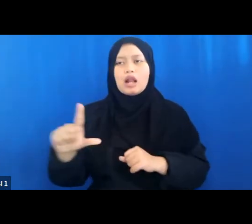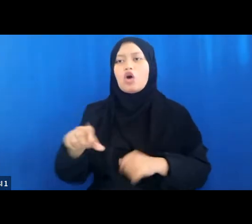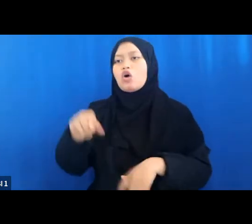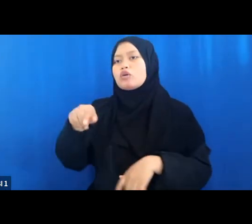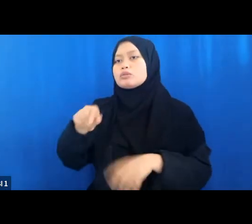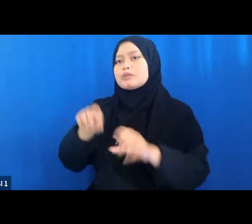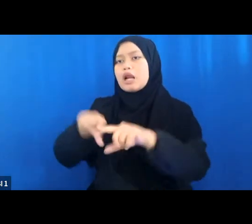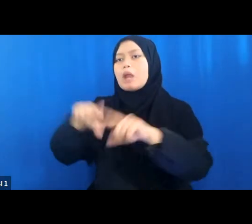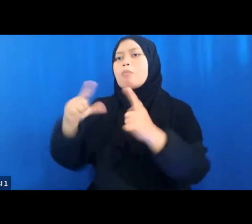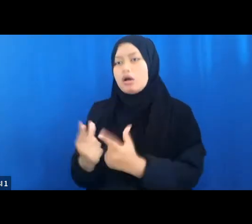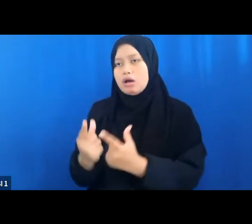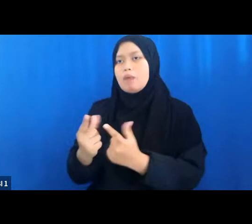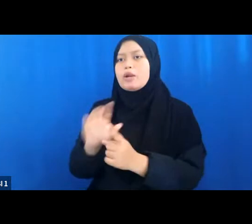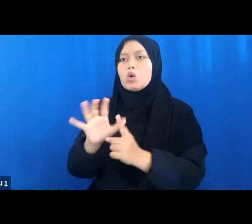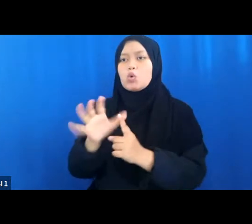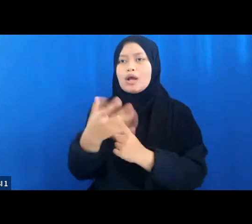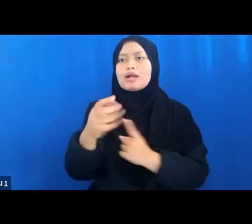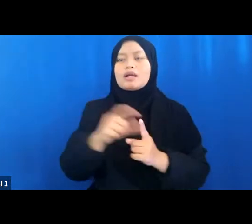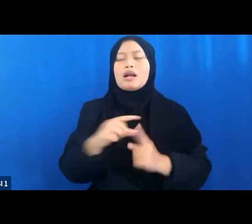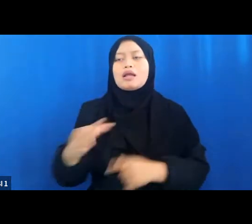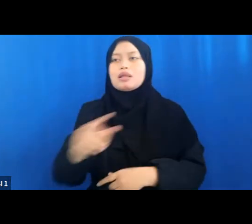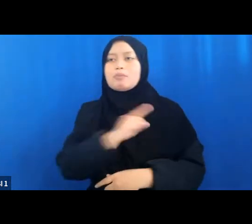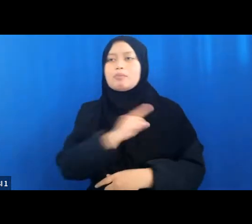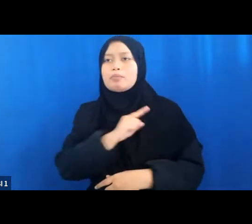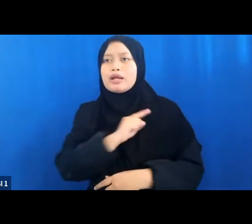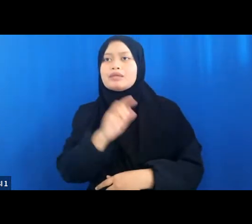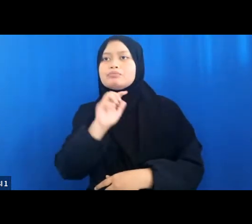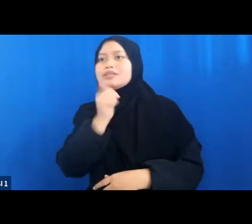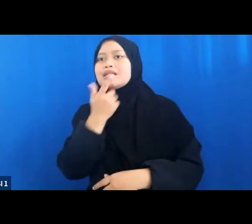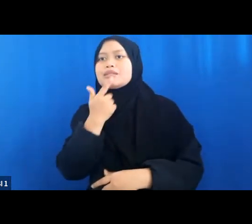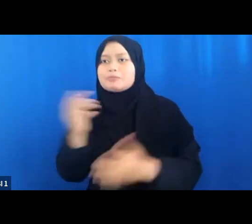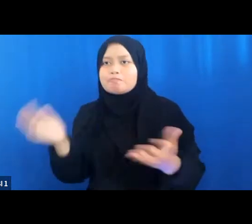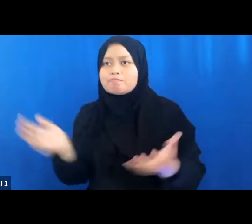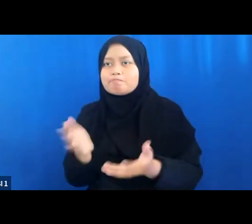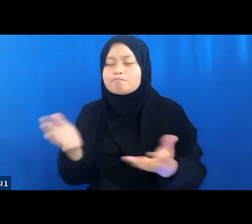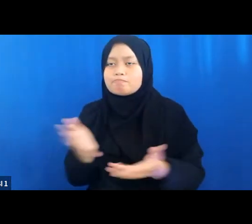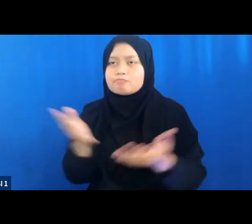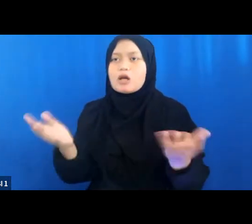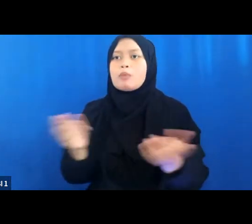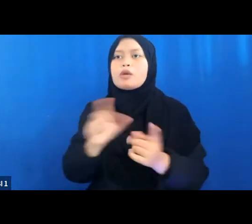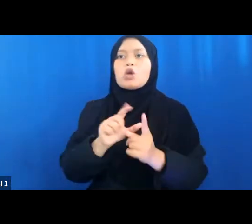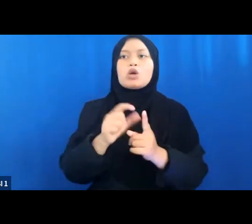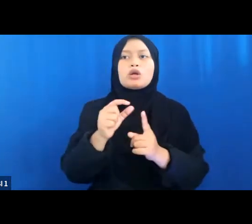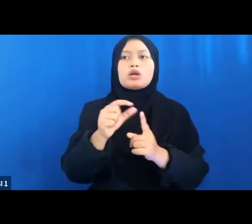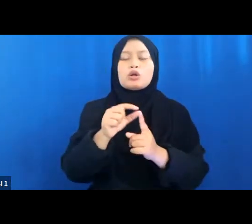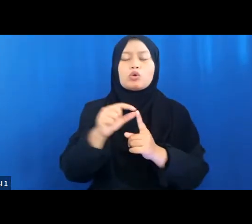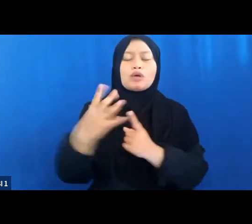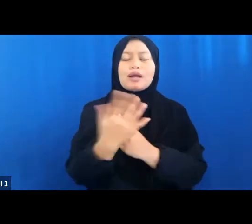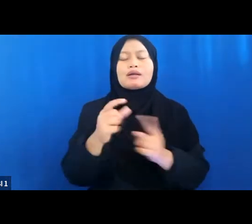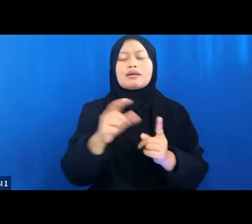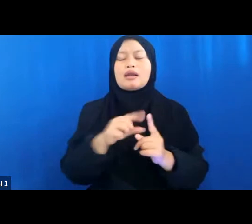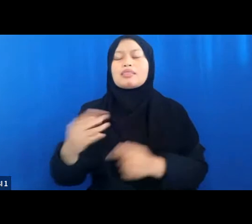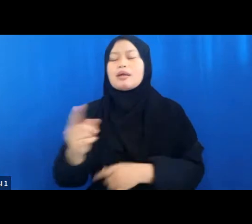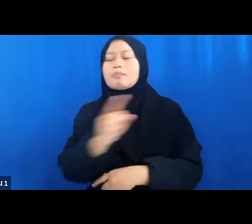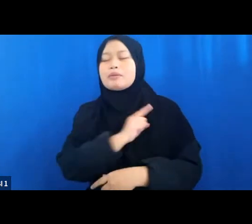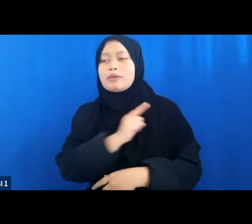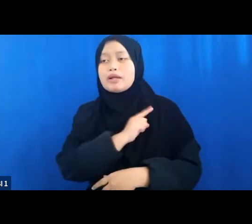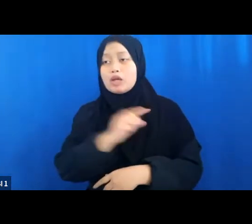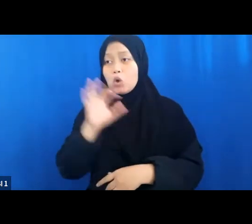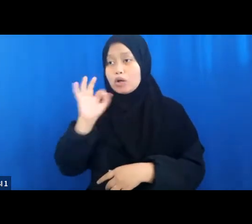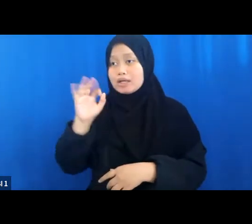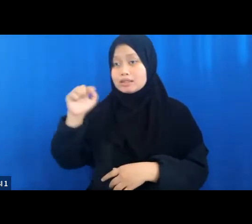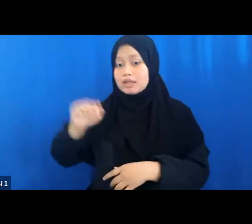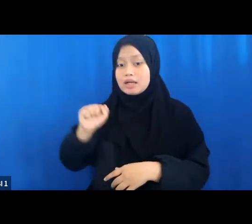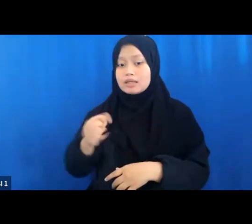sehingga mampu menopang jalannya rancangan undang-undang perlindungan data pribadi oke di sini Sebenarnya